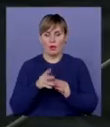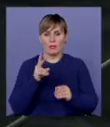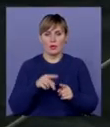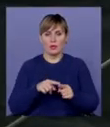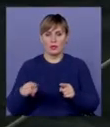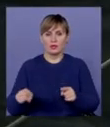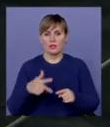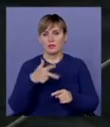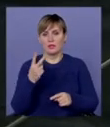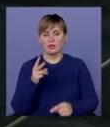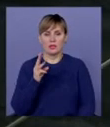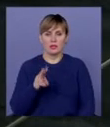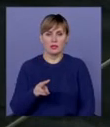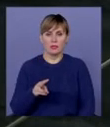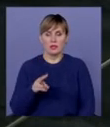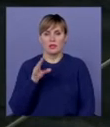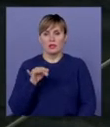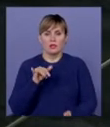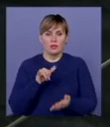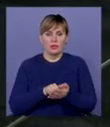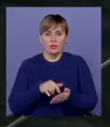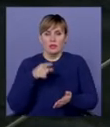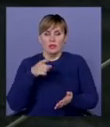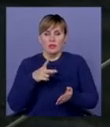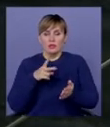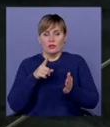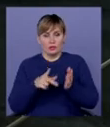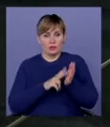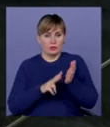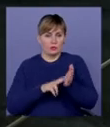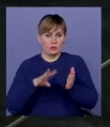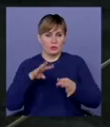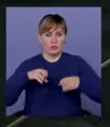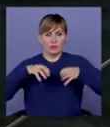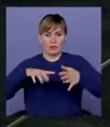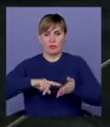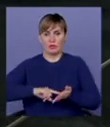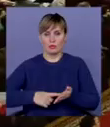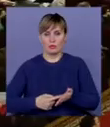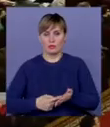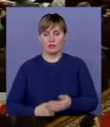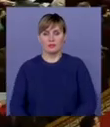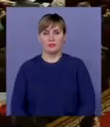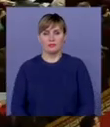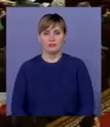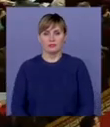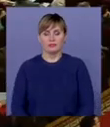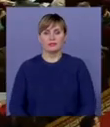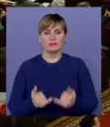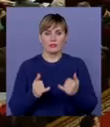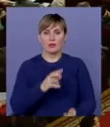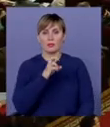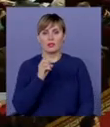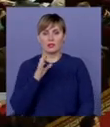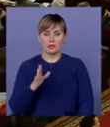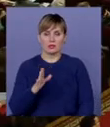чем 32 километра и установлено 1084 светоточек. Уважаемый Бахытжан Абирович, в